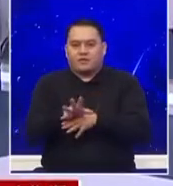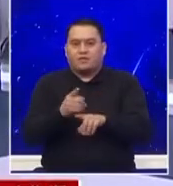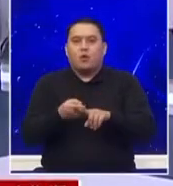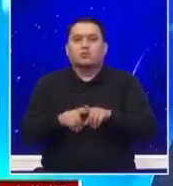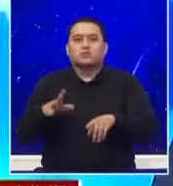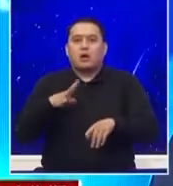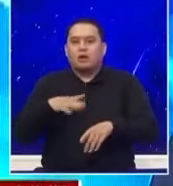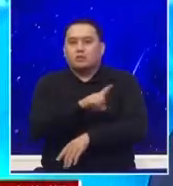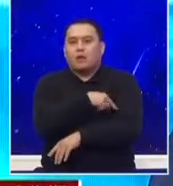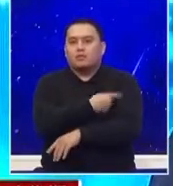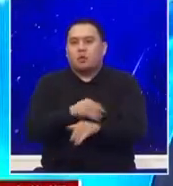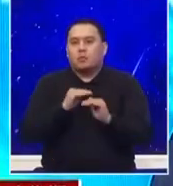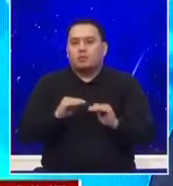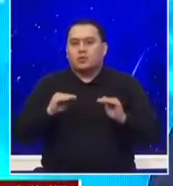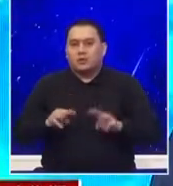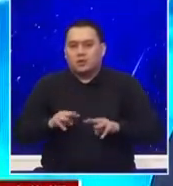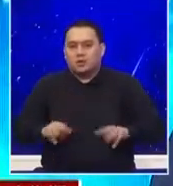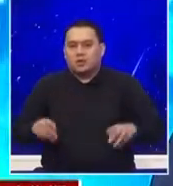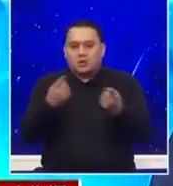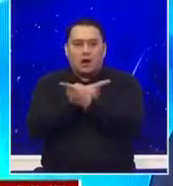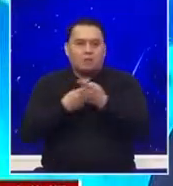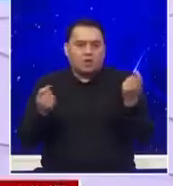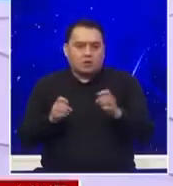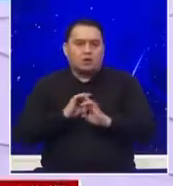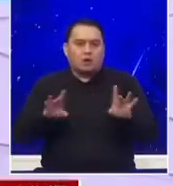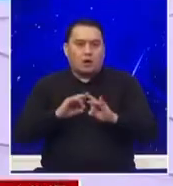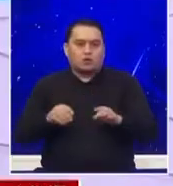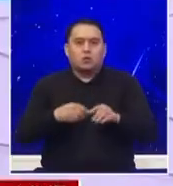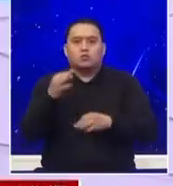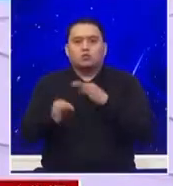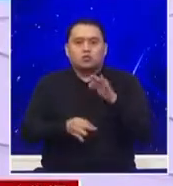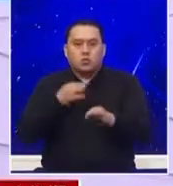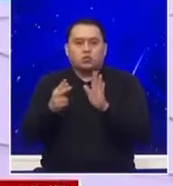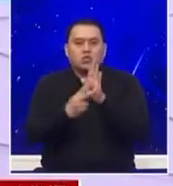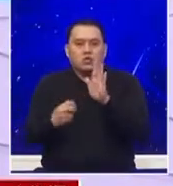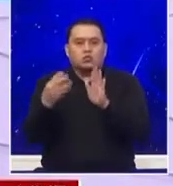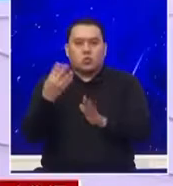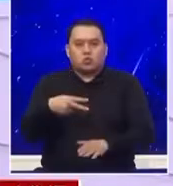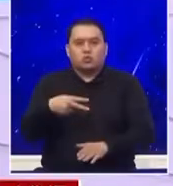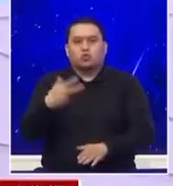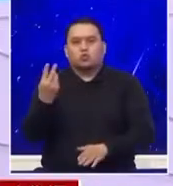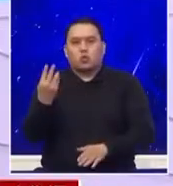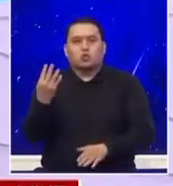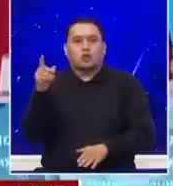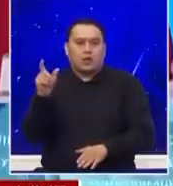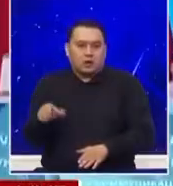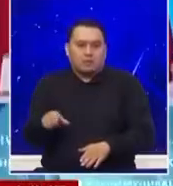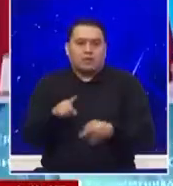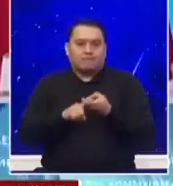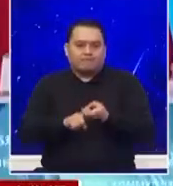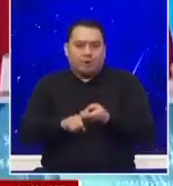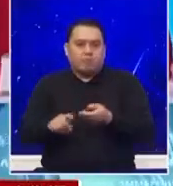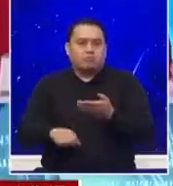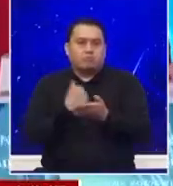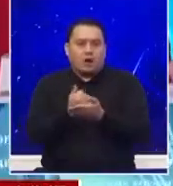қызметінде денсаулық сақтау министрлігі өкілдері хабарлады. Айтуларынша өткен тәулікте 834 адамнан COVID анықталған. Бас